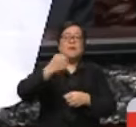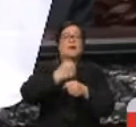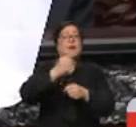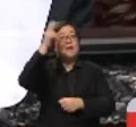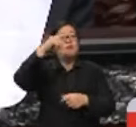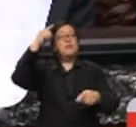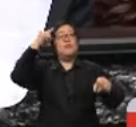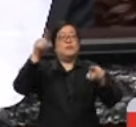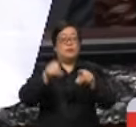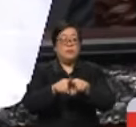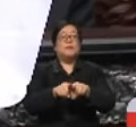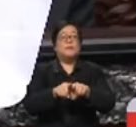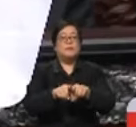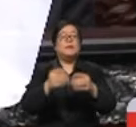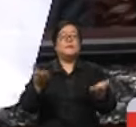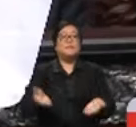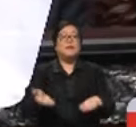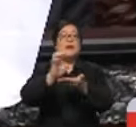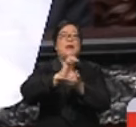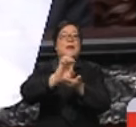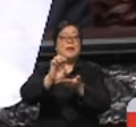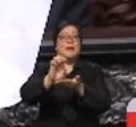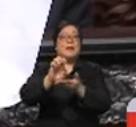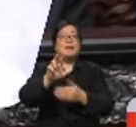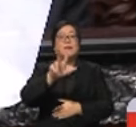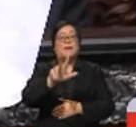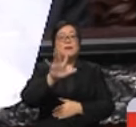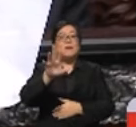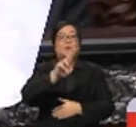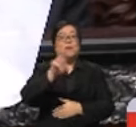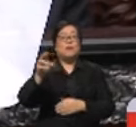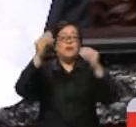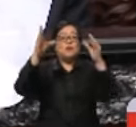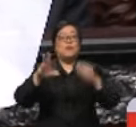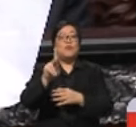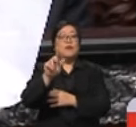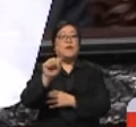kerajaan bersetuju menaikkan Elang bagi 35.000